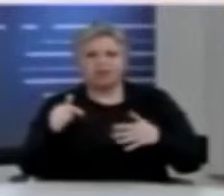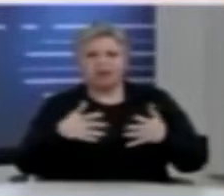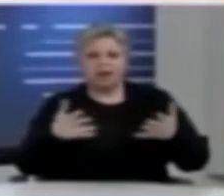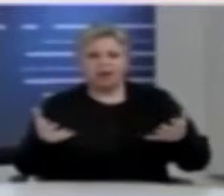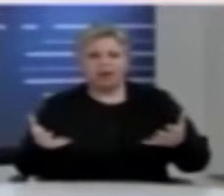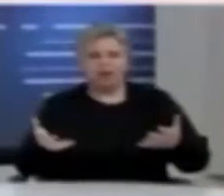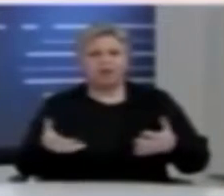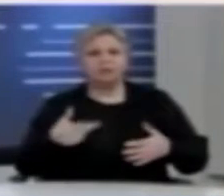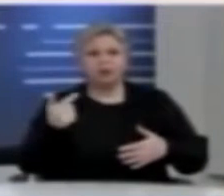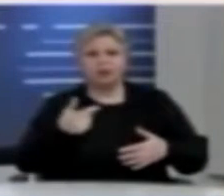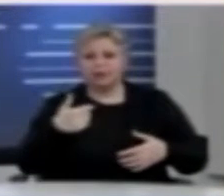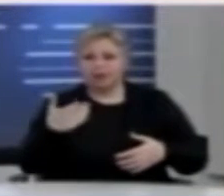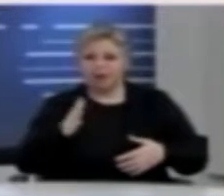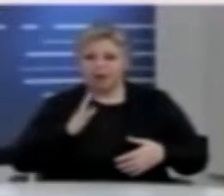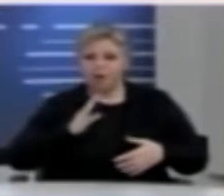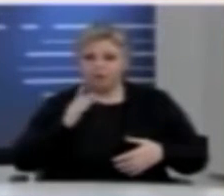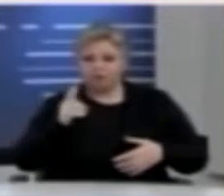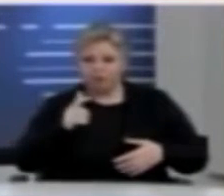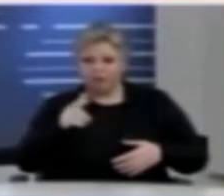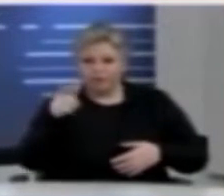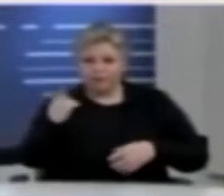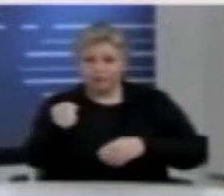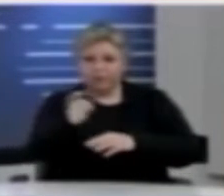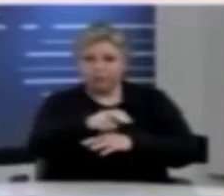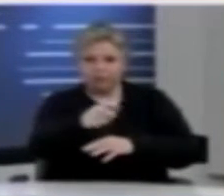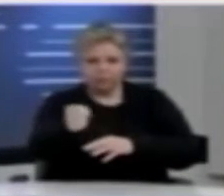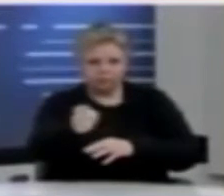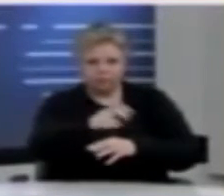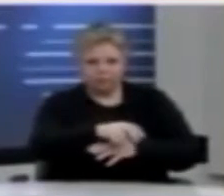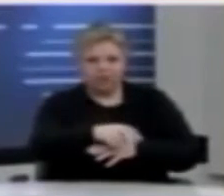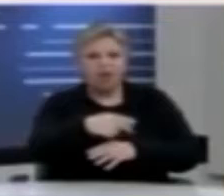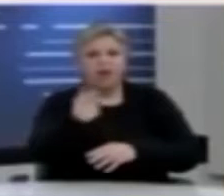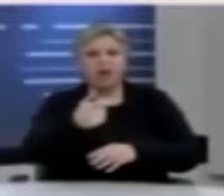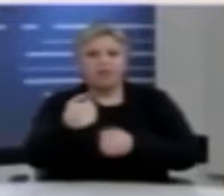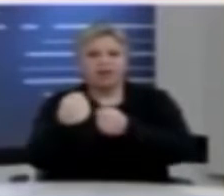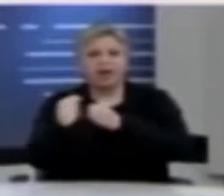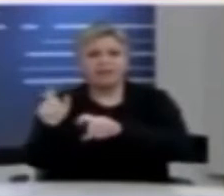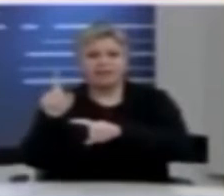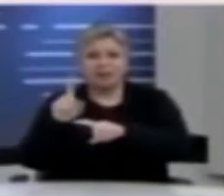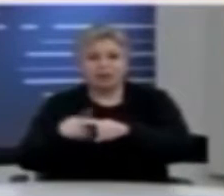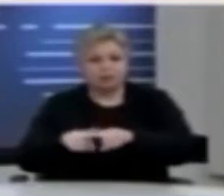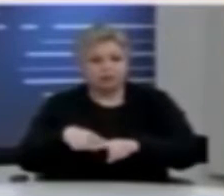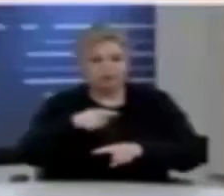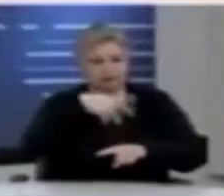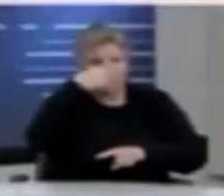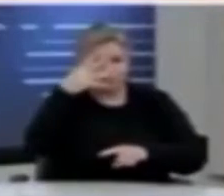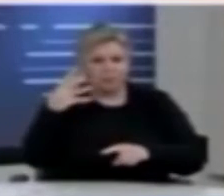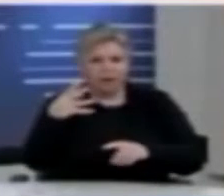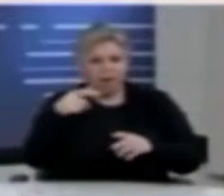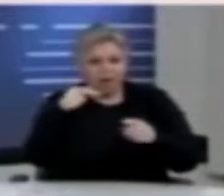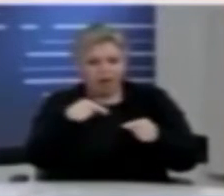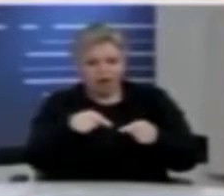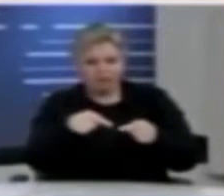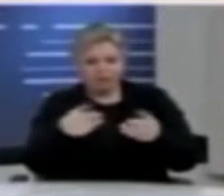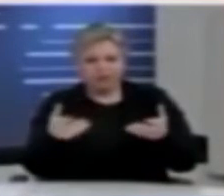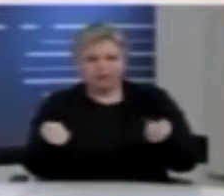του αλληλοδανισμού βουλευτών μεταξύ ΣΥΡΙΖΑ και ΑΝΕΛ προκειμένου να σχηματιστούν